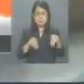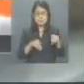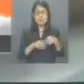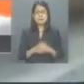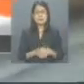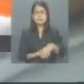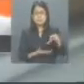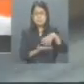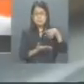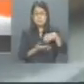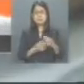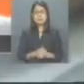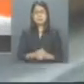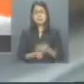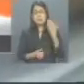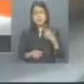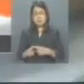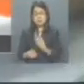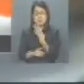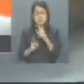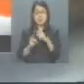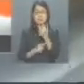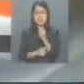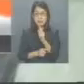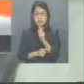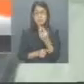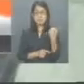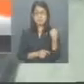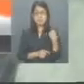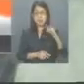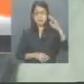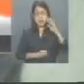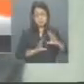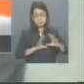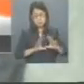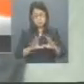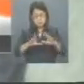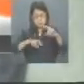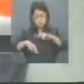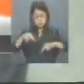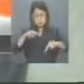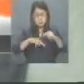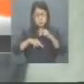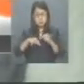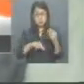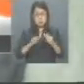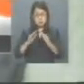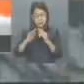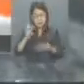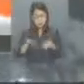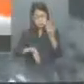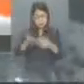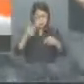มื่อ11เมษายนที่ผ่านมาเราได้มีการเข้าปิดล้อมตรวจค้นในพื้นที่อำเภอยะหานะครับทำให้